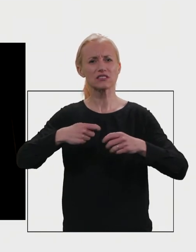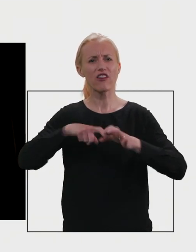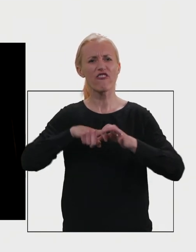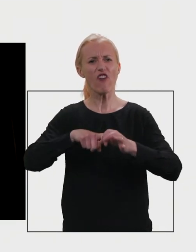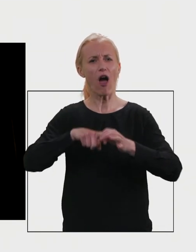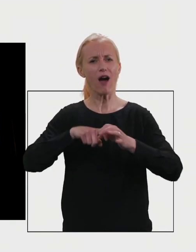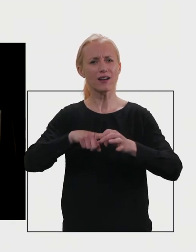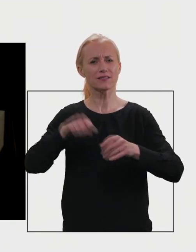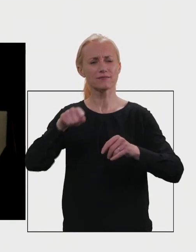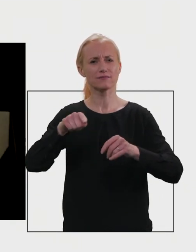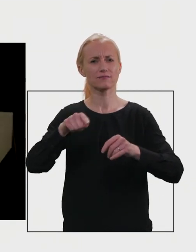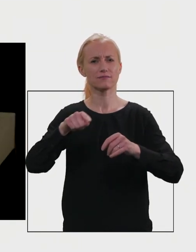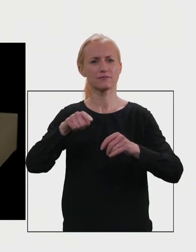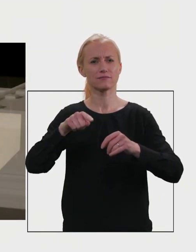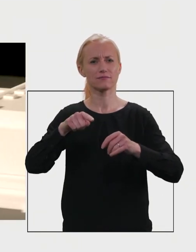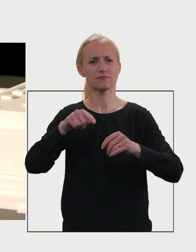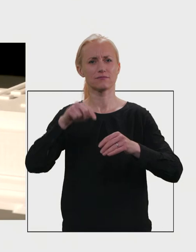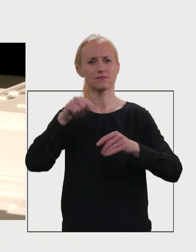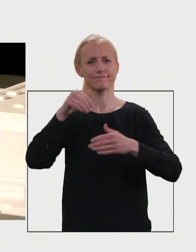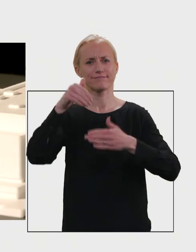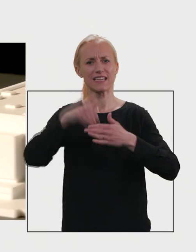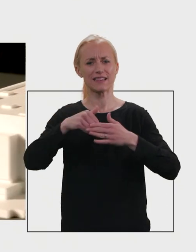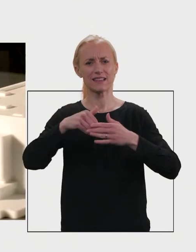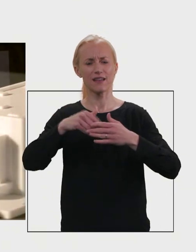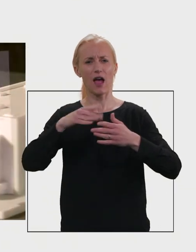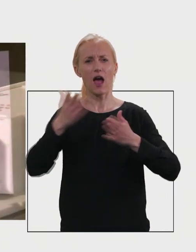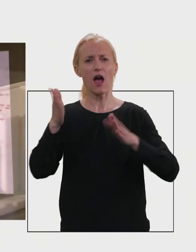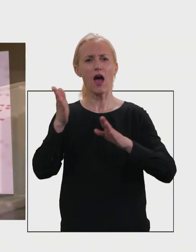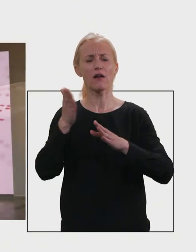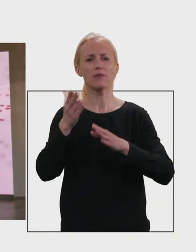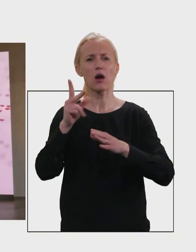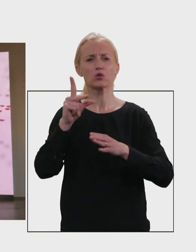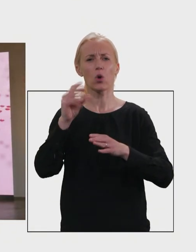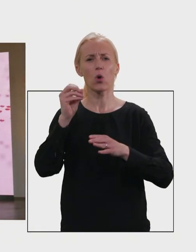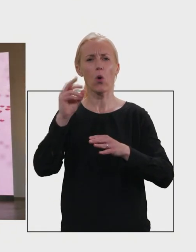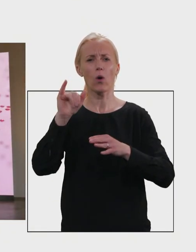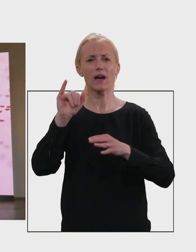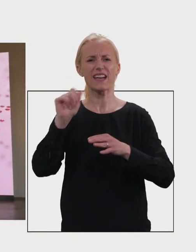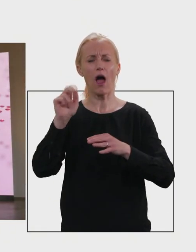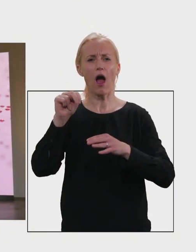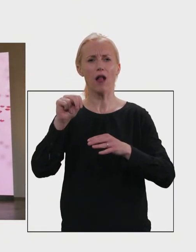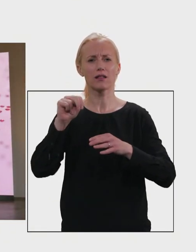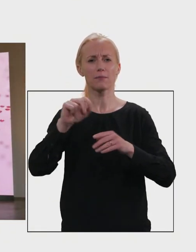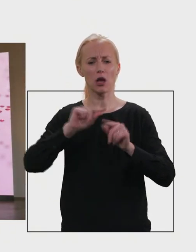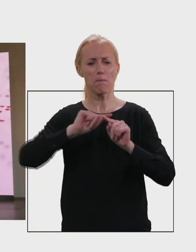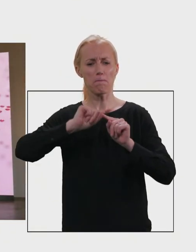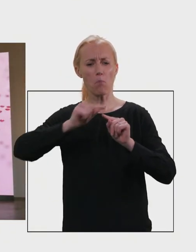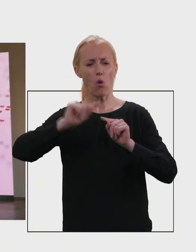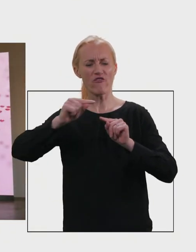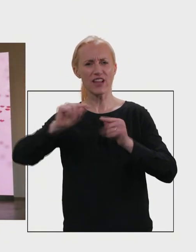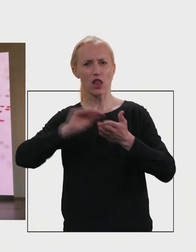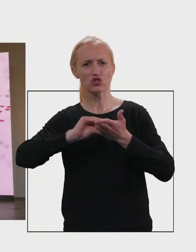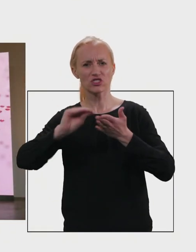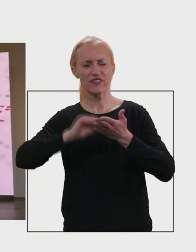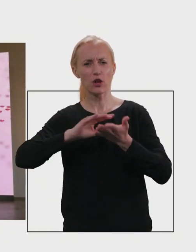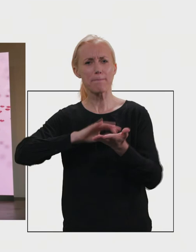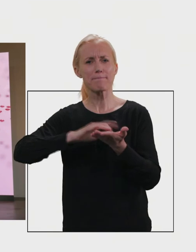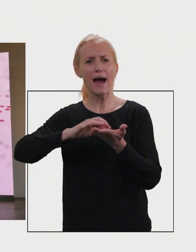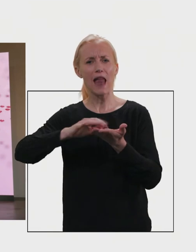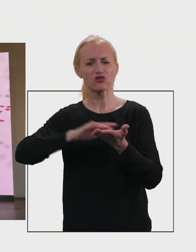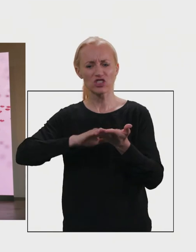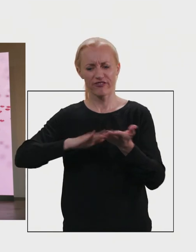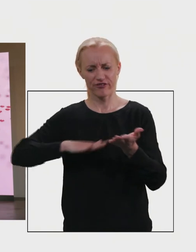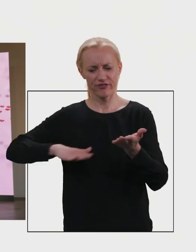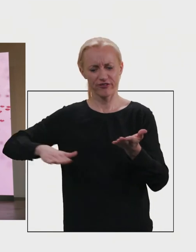Tastführungen. Das ist aus Korean hergestellt, ist mit Profilschrift und mit Breitschrift auch